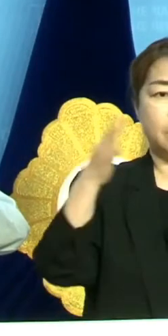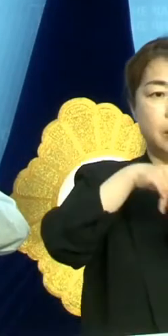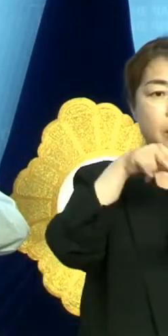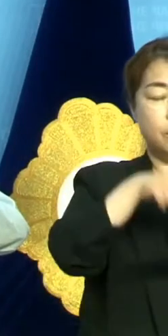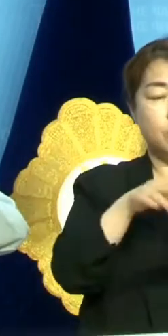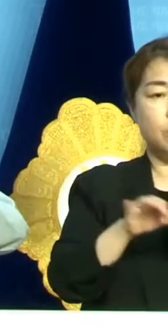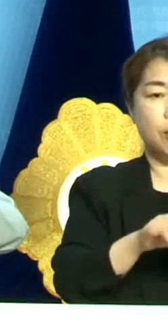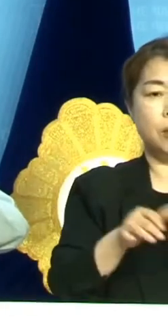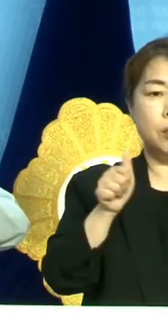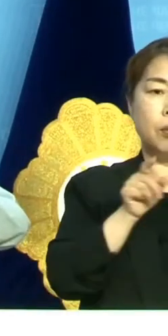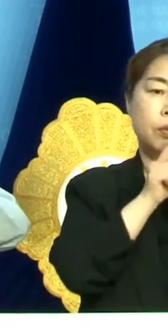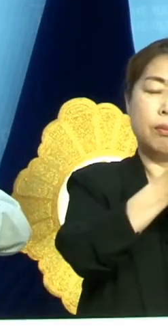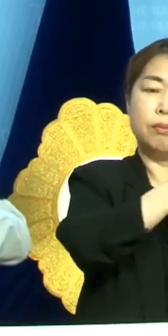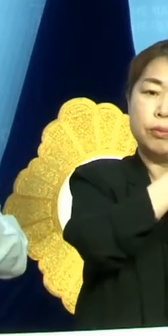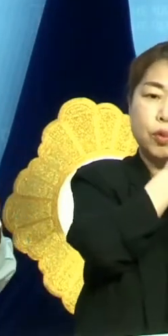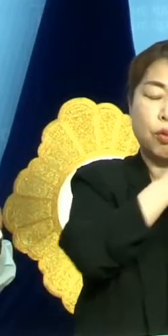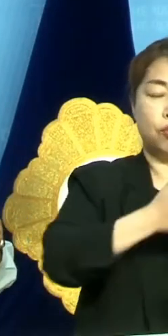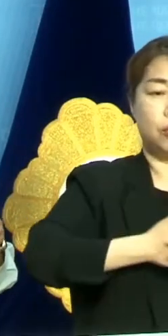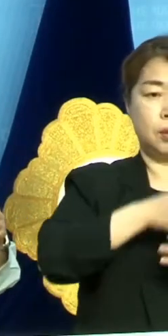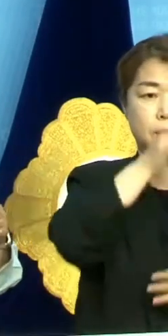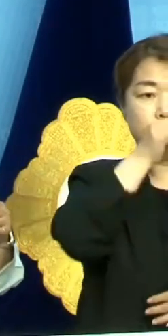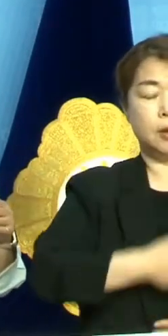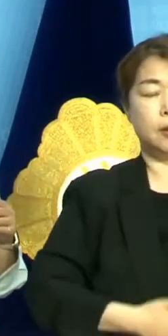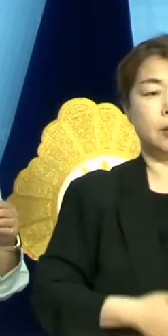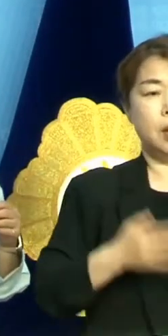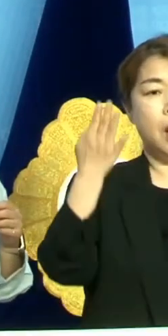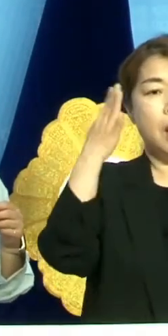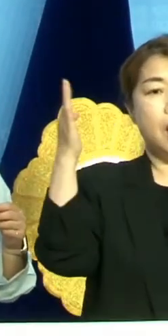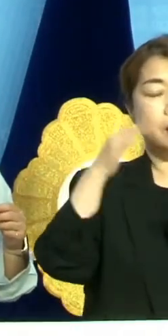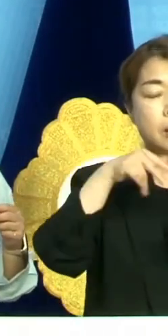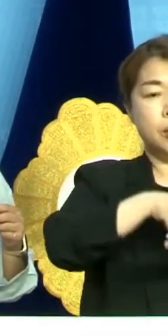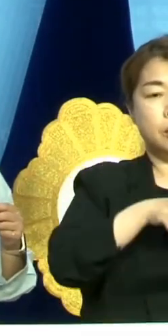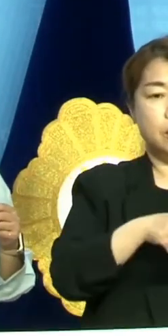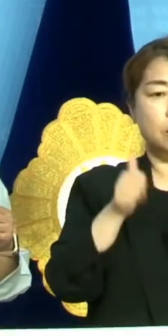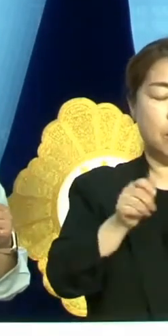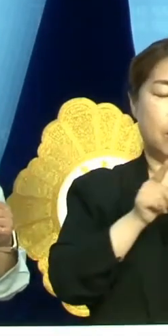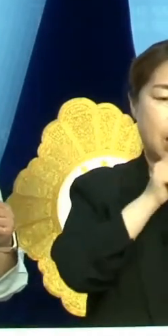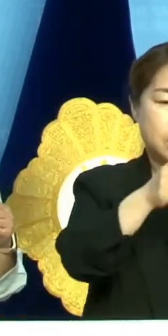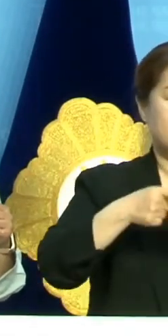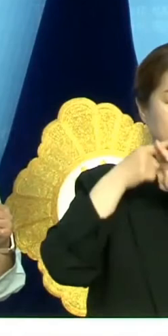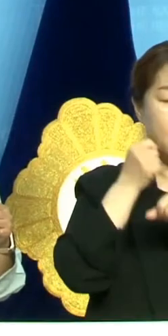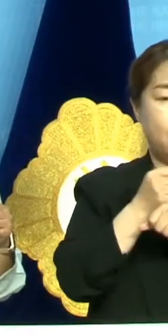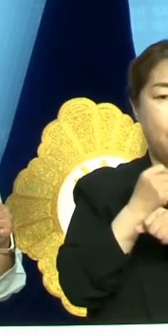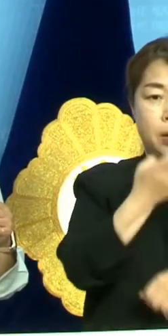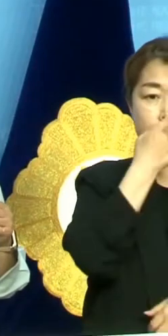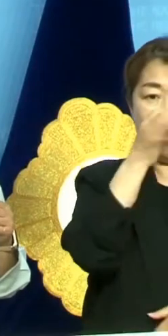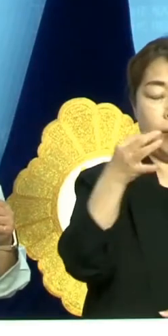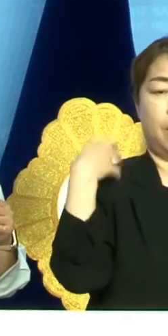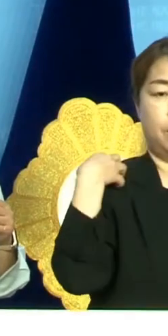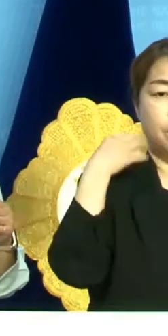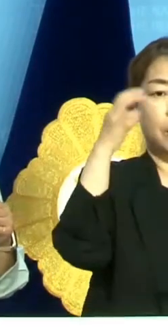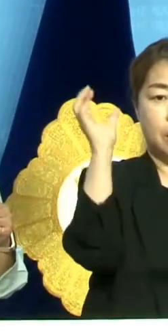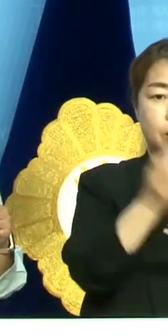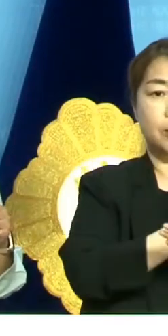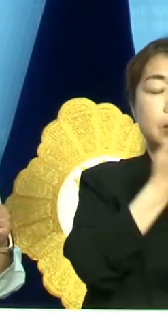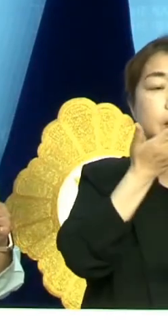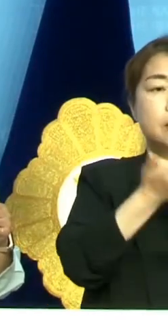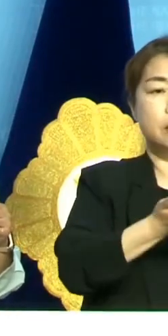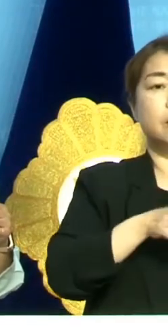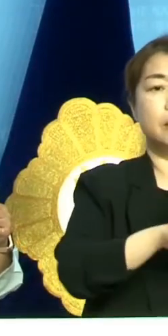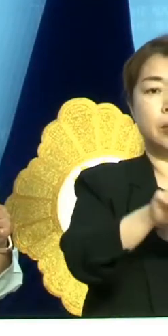낯설고 한편으로는 두려운 것입니다 대학생들의 소송까지 불사하면서 등록을 한 벌을 요구안 이유는